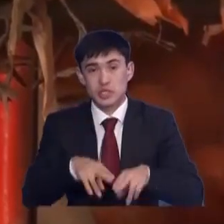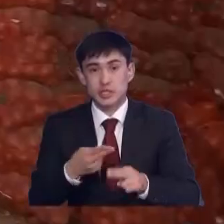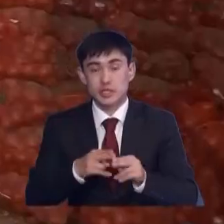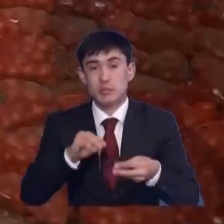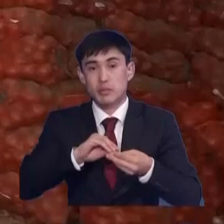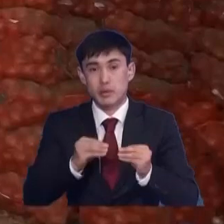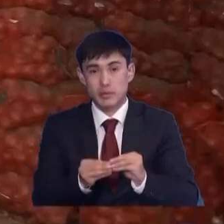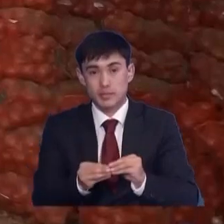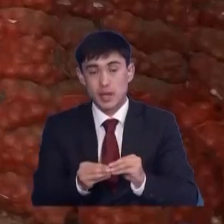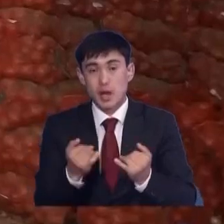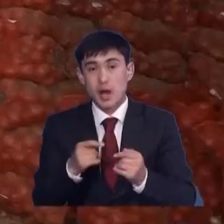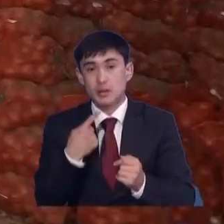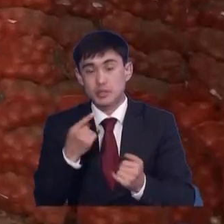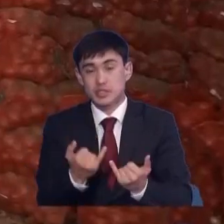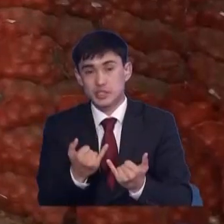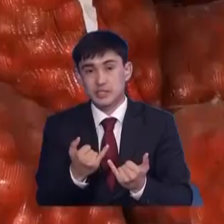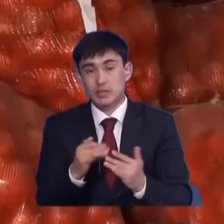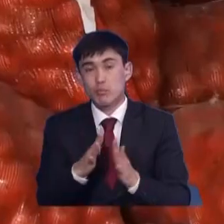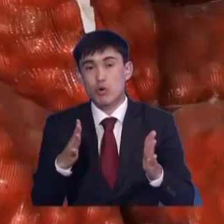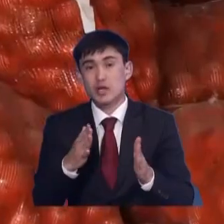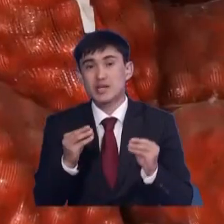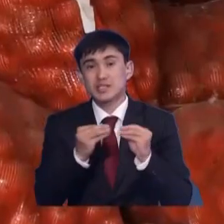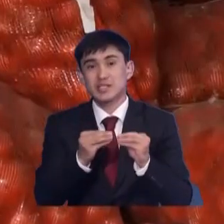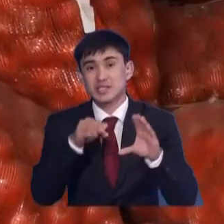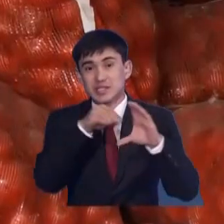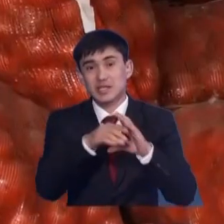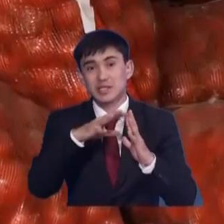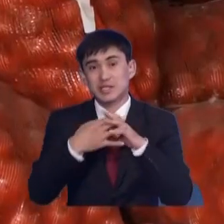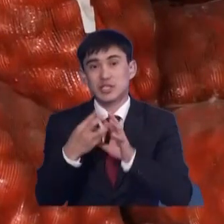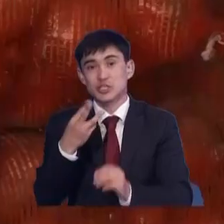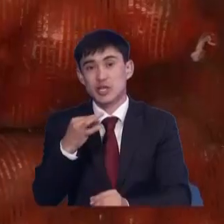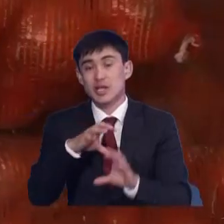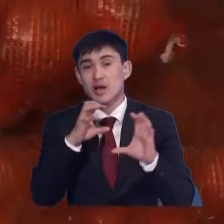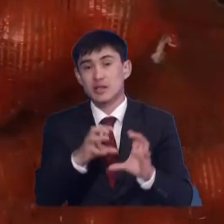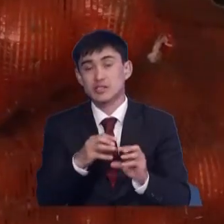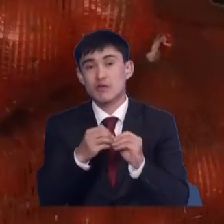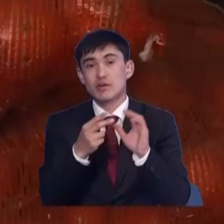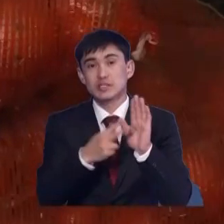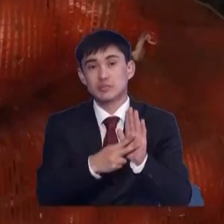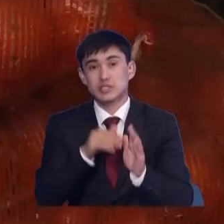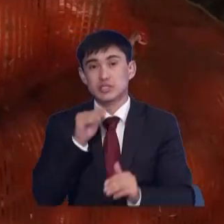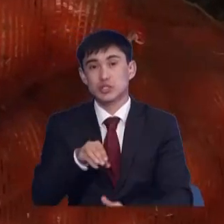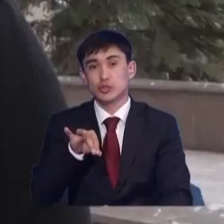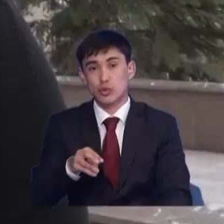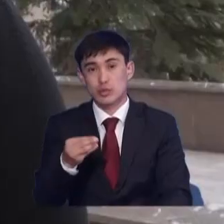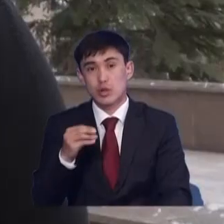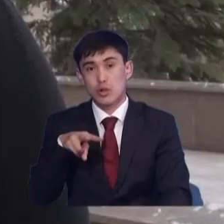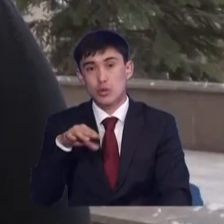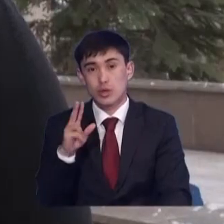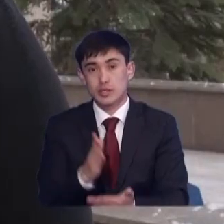данной проблемы. Отметим, что сейчас на более чем 10 складах села Шенгельды хранится около 18 тысяч тонн